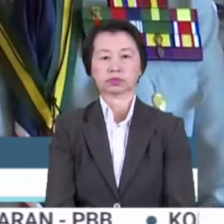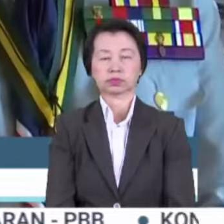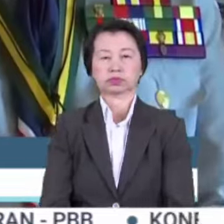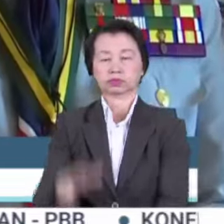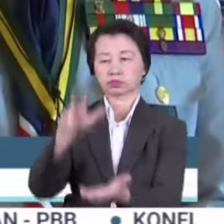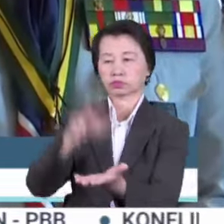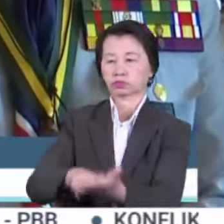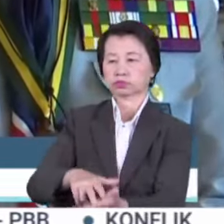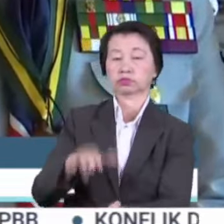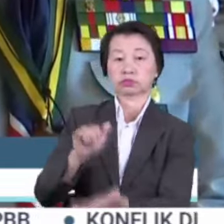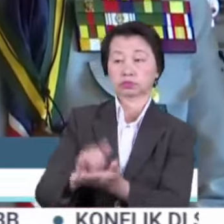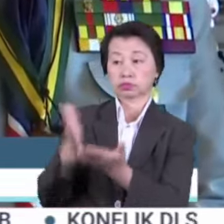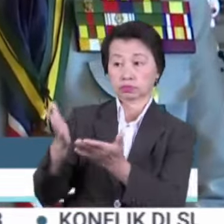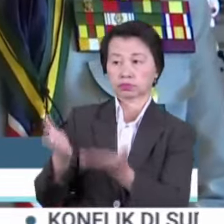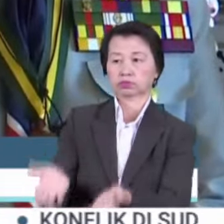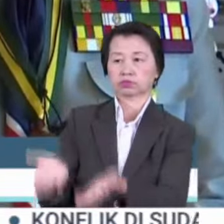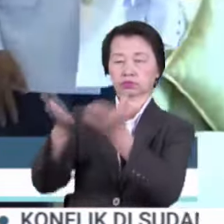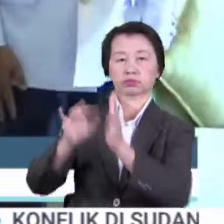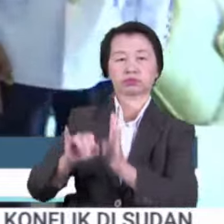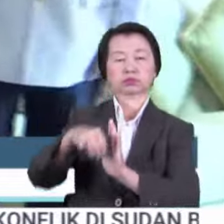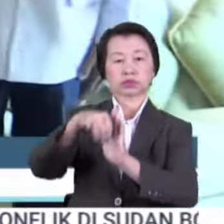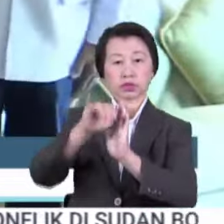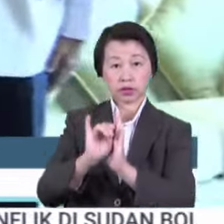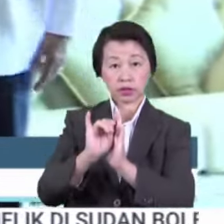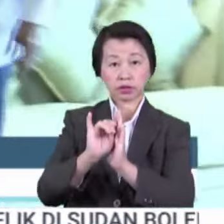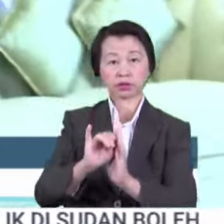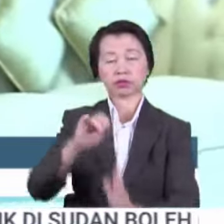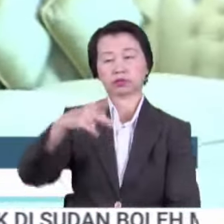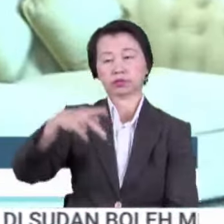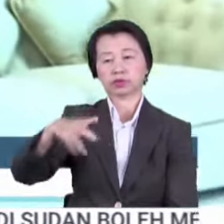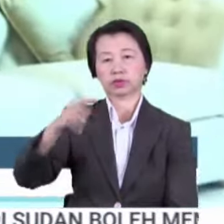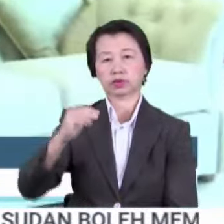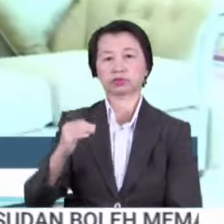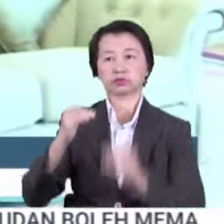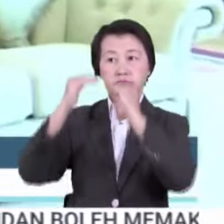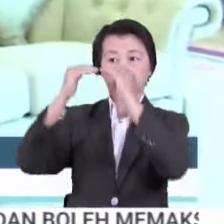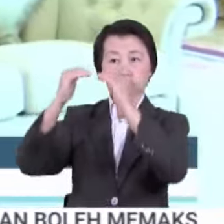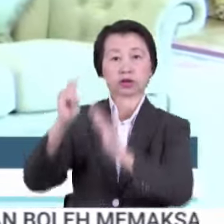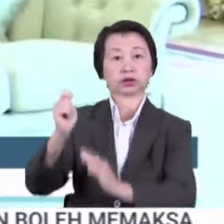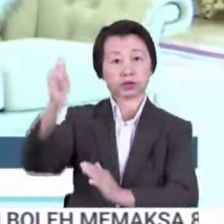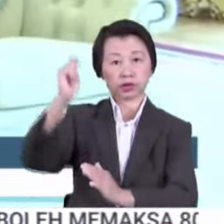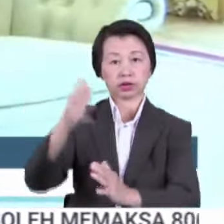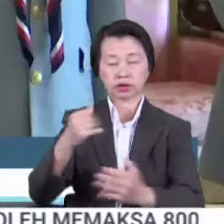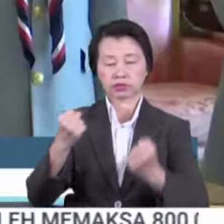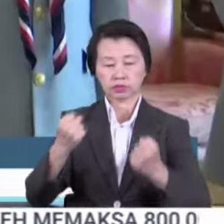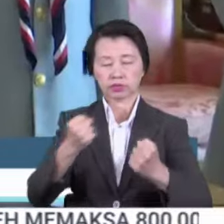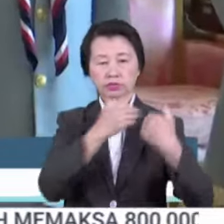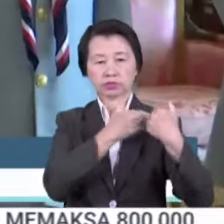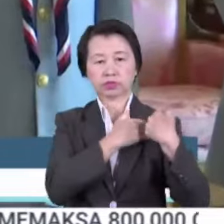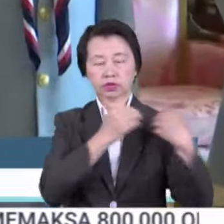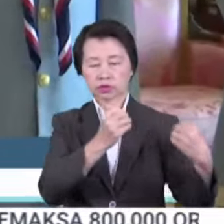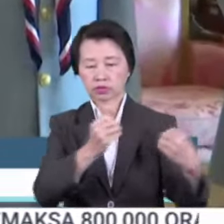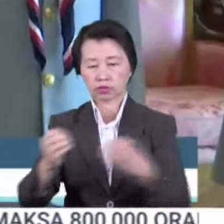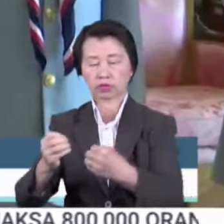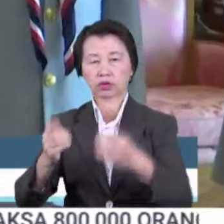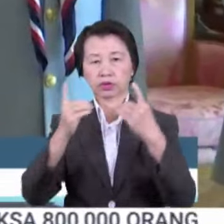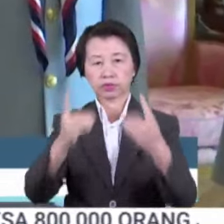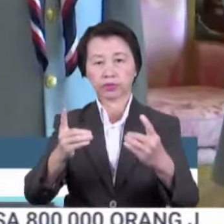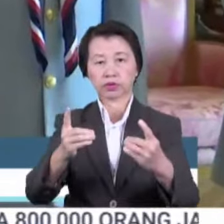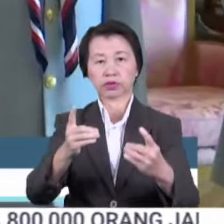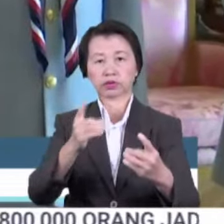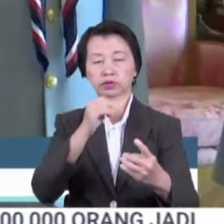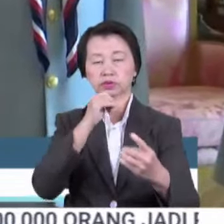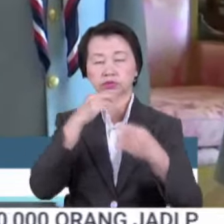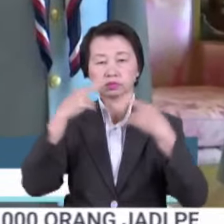beristiharan tersebut dapat mengangkat image VPN ke tahap yang lebih tinggi sekaligus memperkokoh peranan sebagai organisasi pendidikan tidak